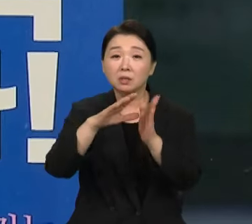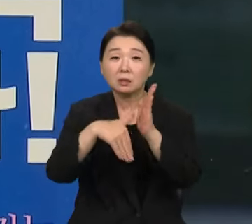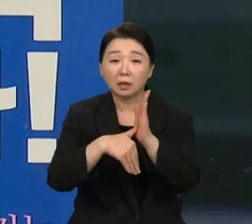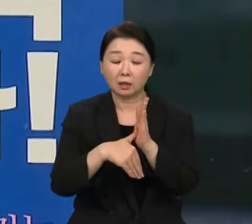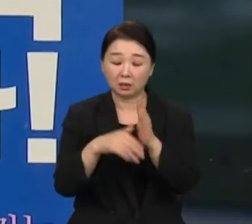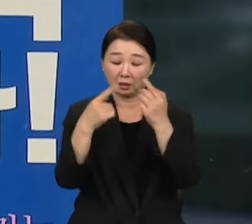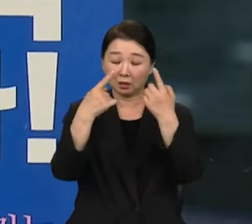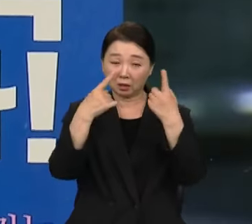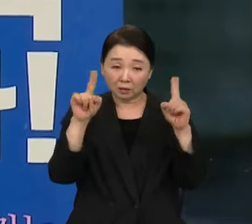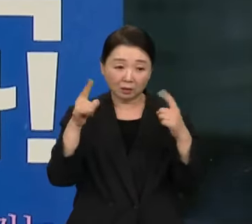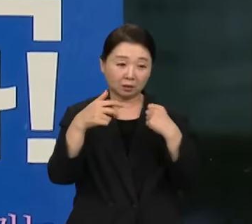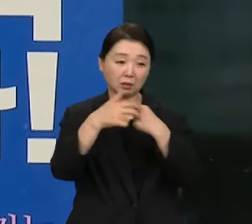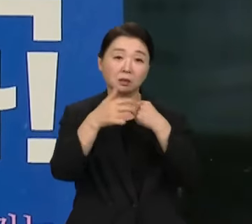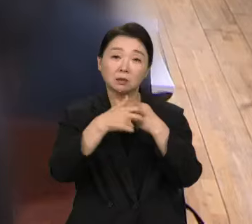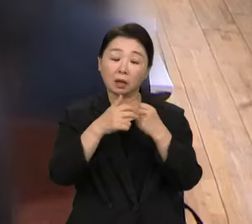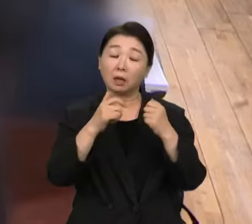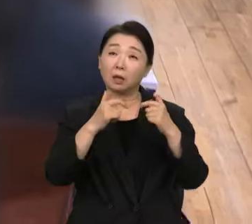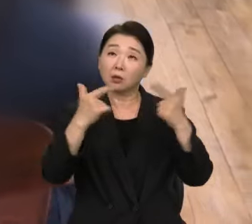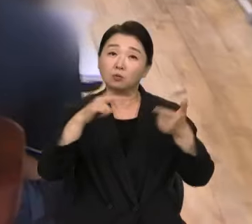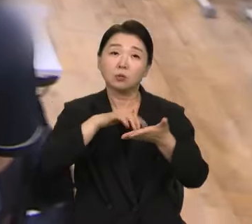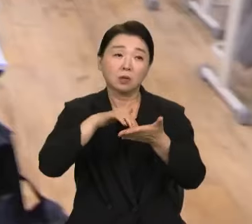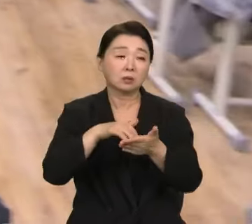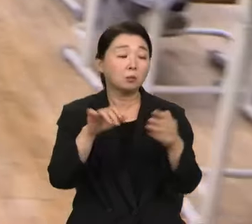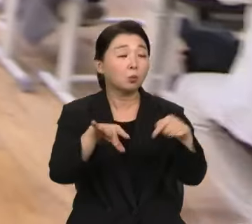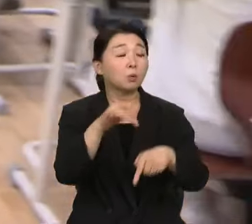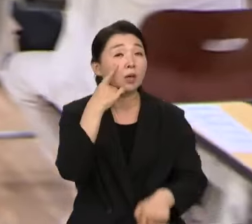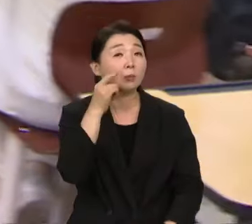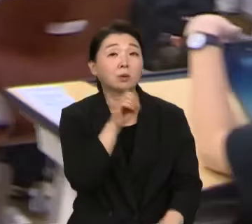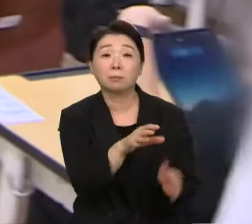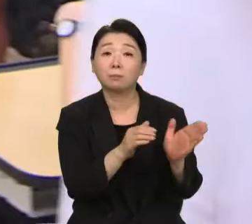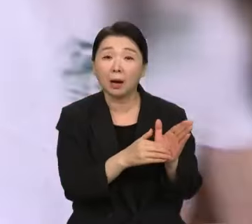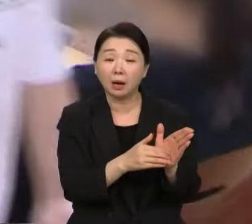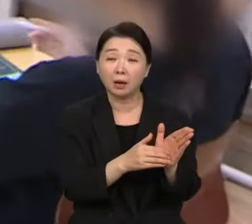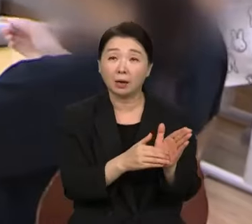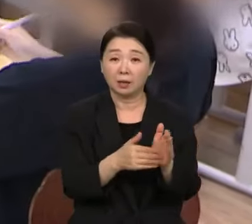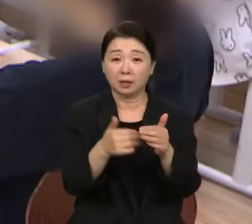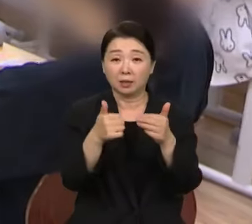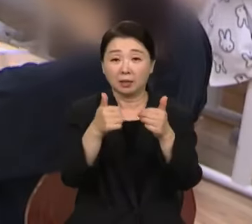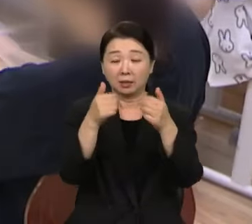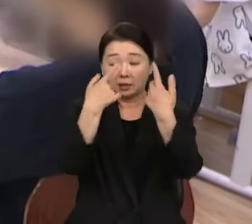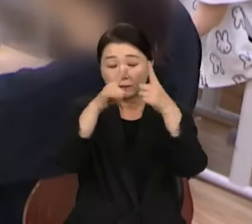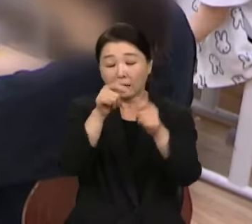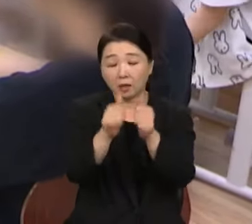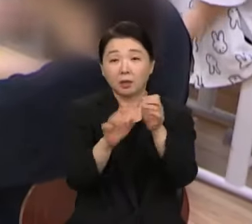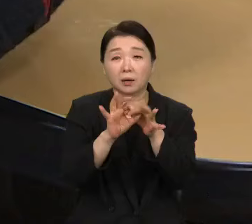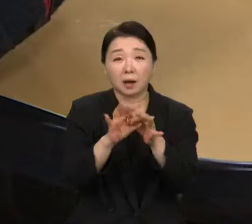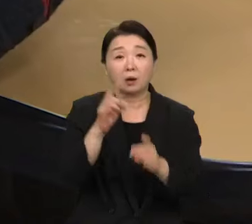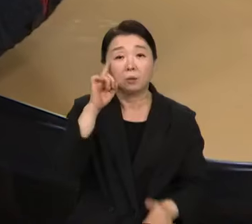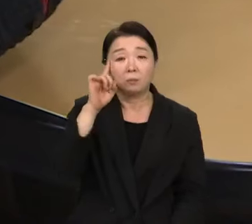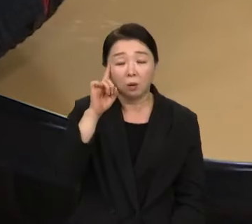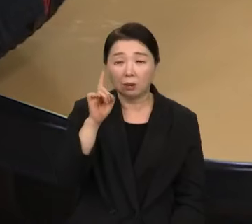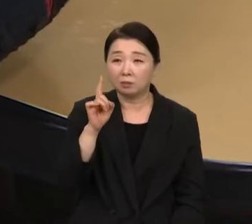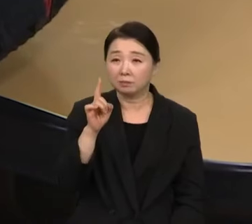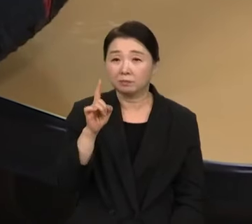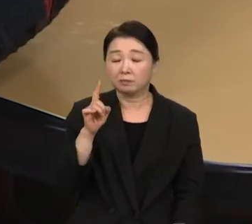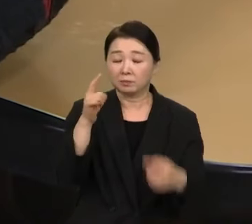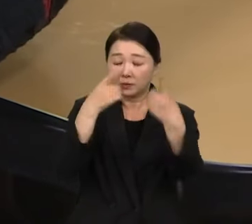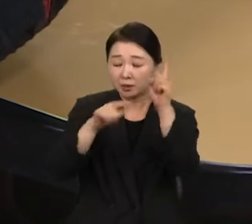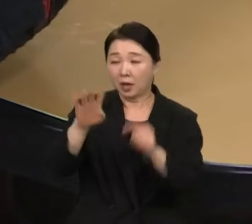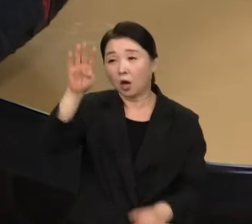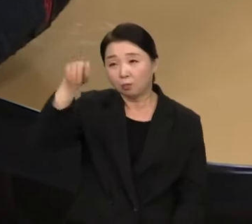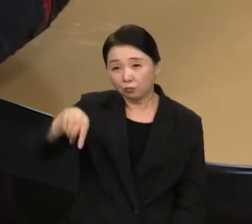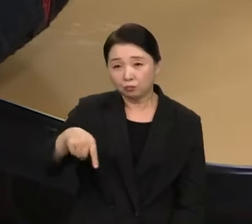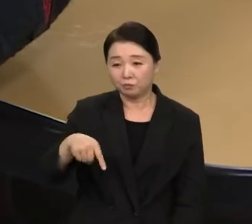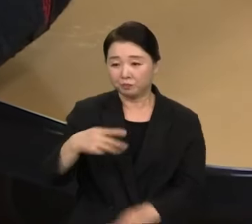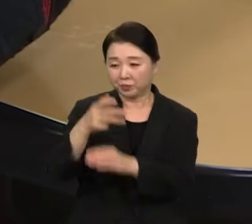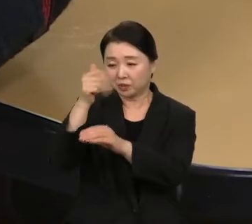정원부터 논의하자고 요구했습니다. 또 대입 전형 기본 사항은 천재지변 등 교육부 장관이 인정하는 사유가 있을 때